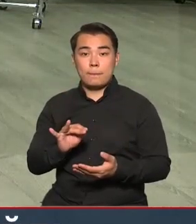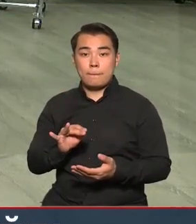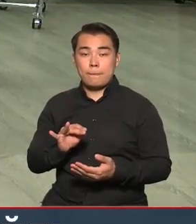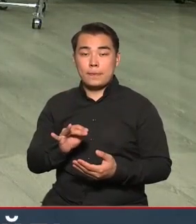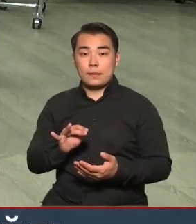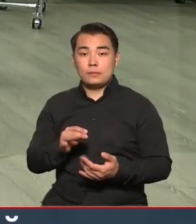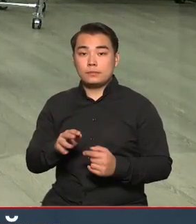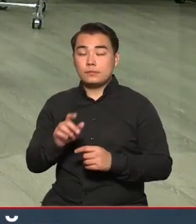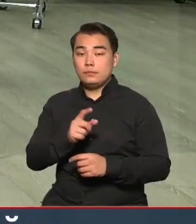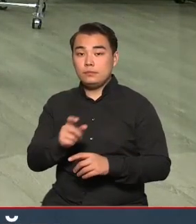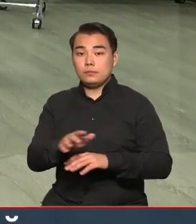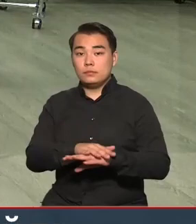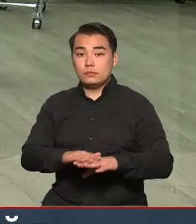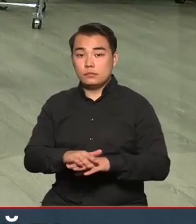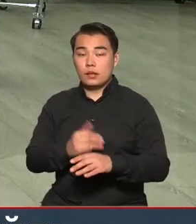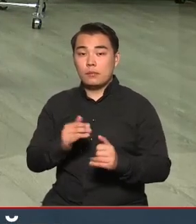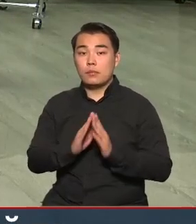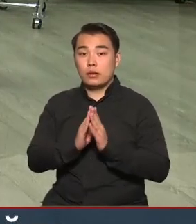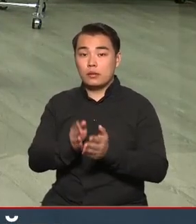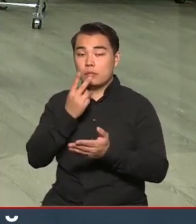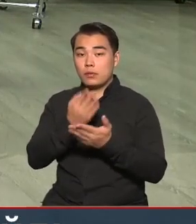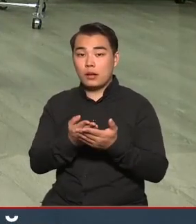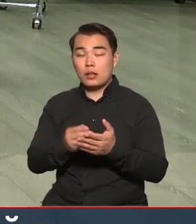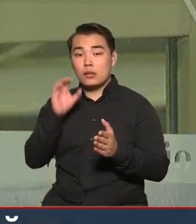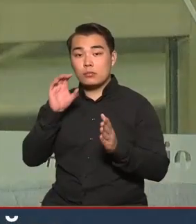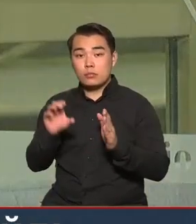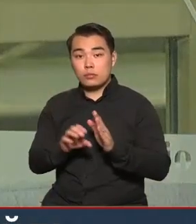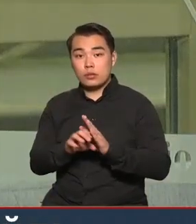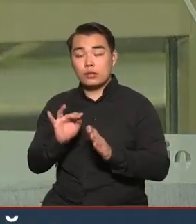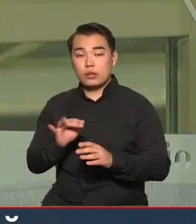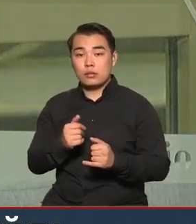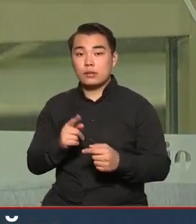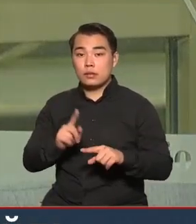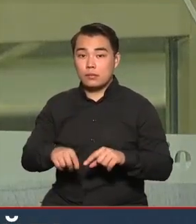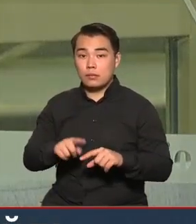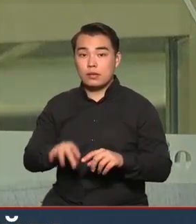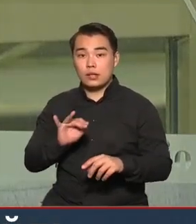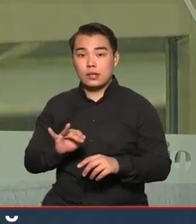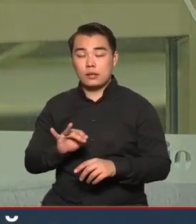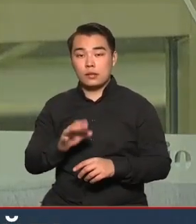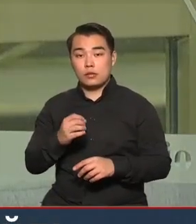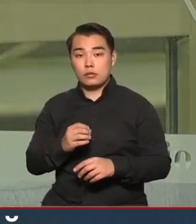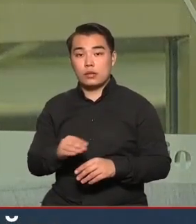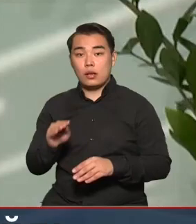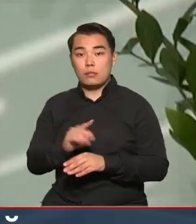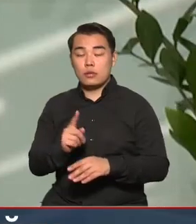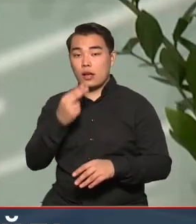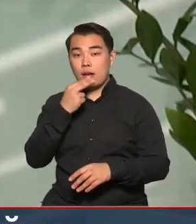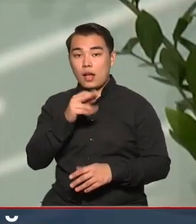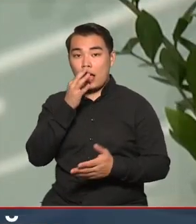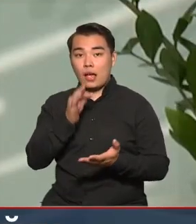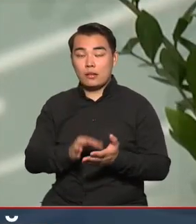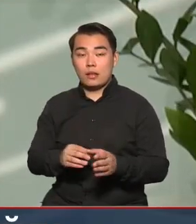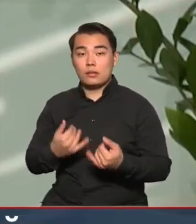мынау азаматтардың өтініш тілектеріне тезірек және сонымен бірге сапалы жауап